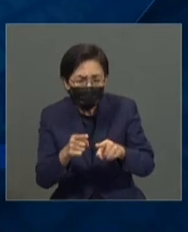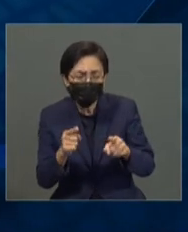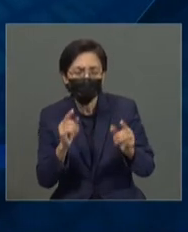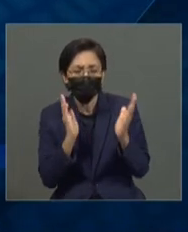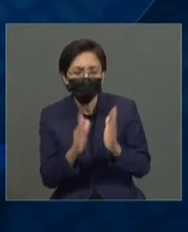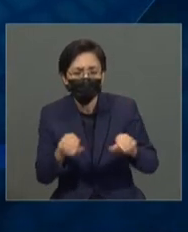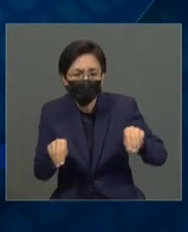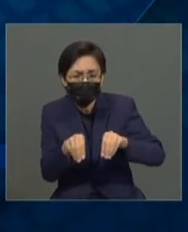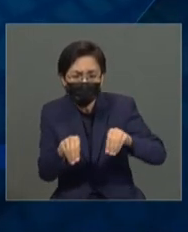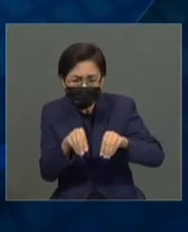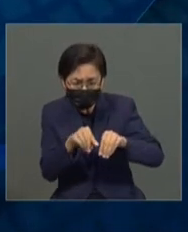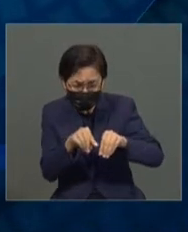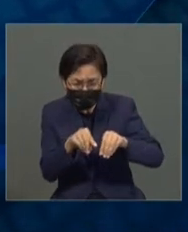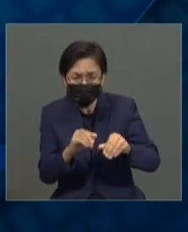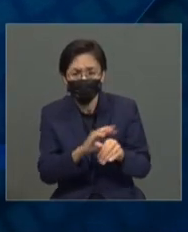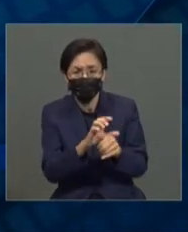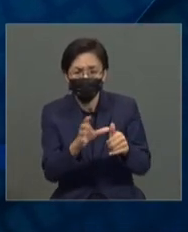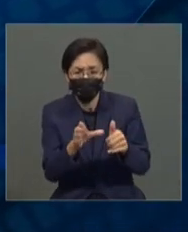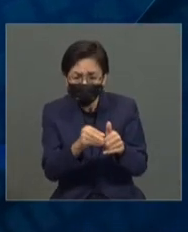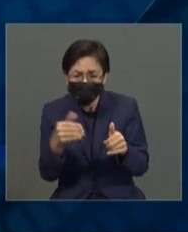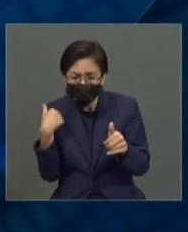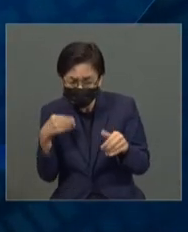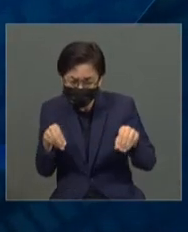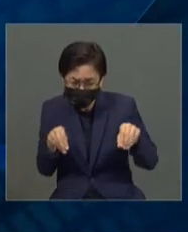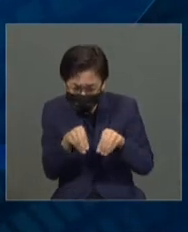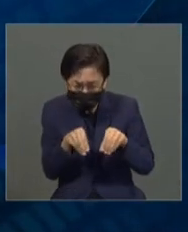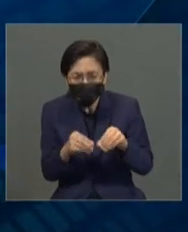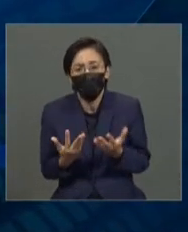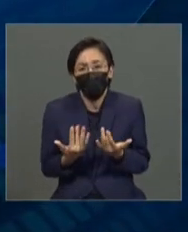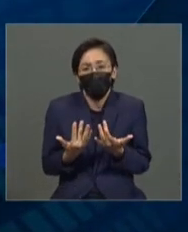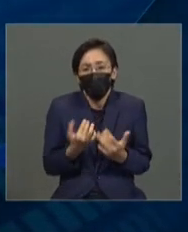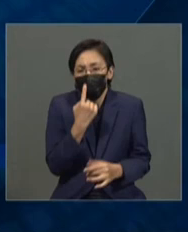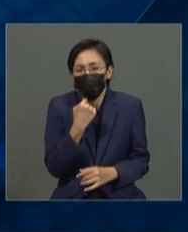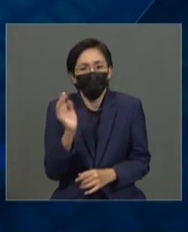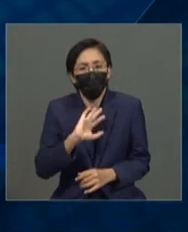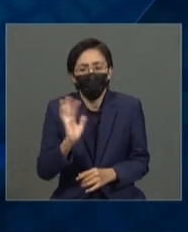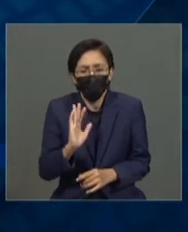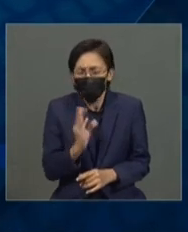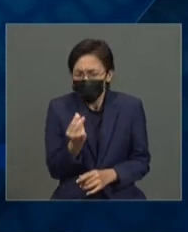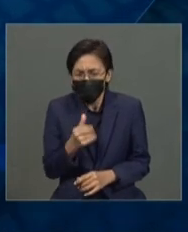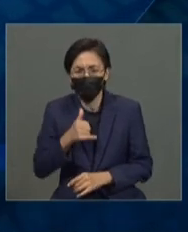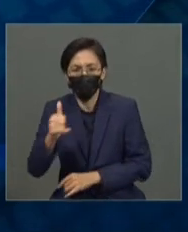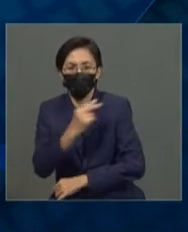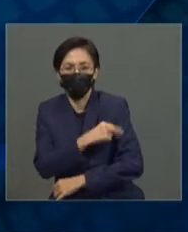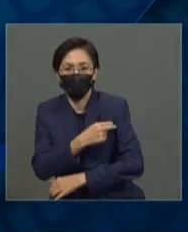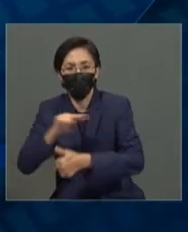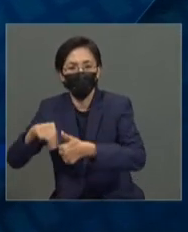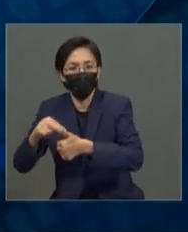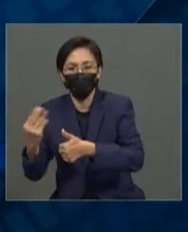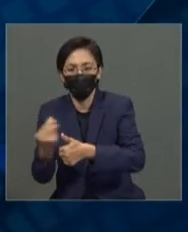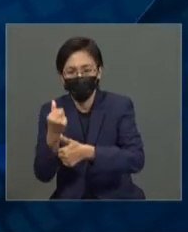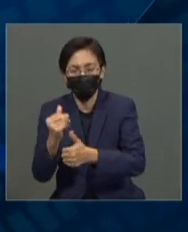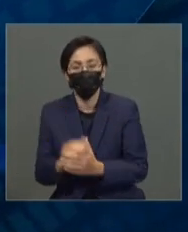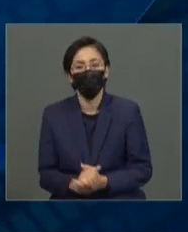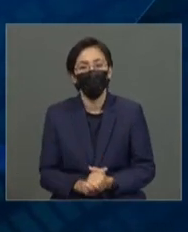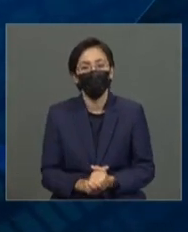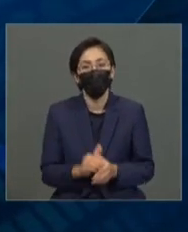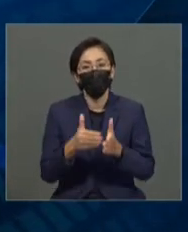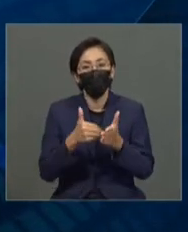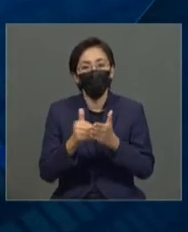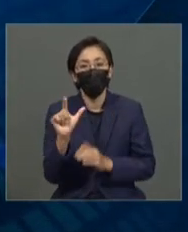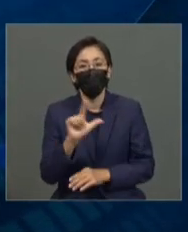ใกล้ชิดติดเชื้ออันนี้รีบเข้าสู่ระบบอย่ารอจนเป็นสีแดงนะคะจากนั้นเนี่ยสีเหลืองนะคะตอน